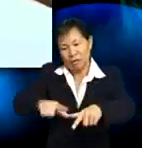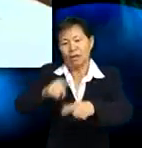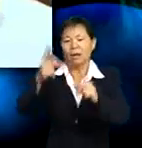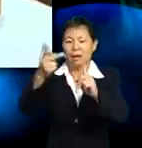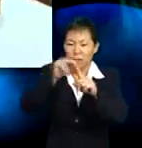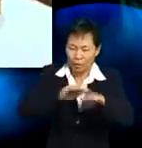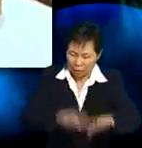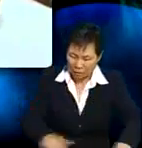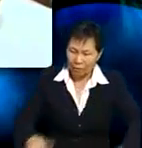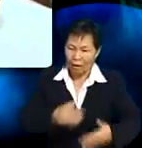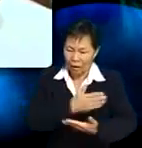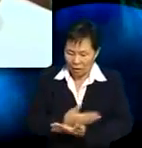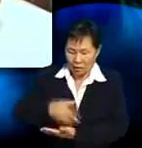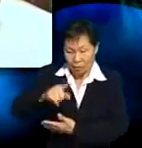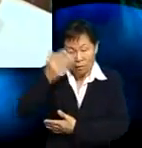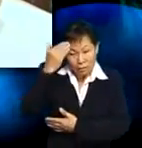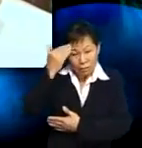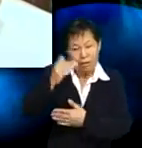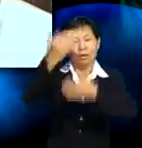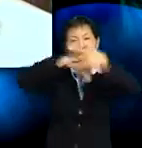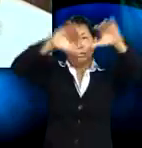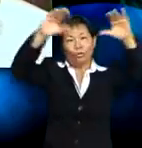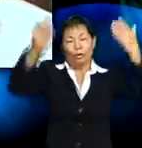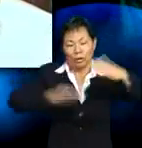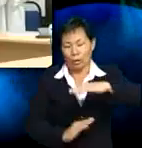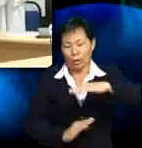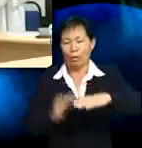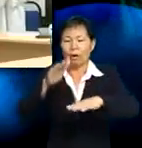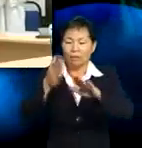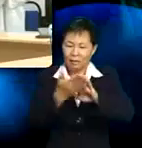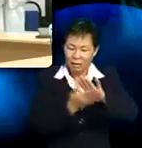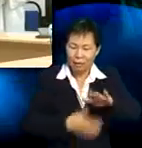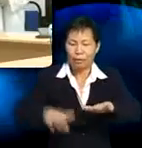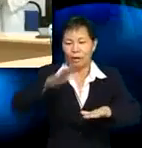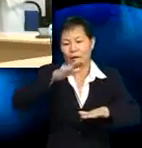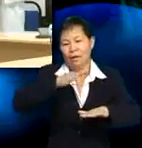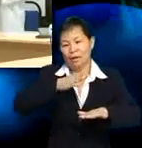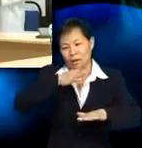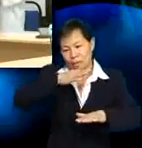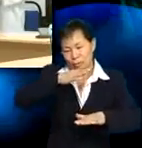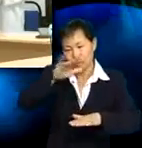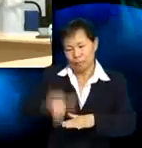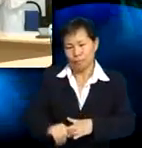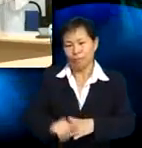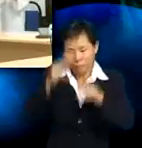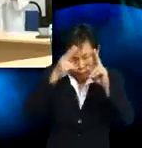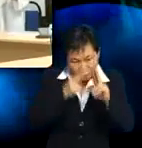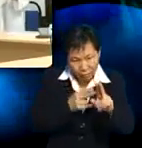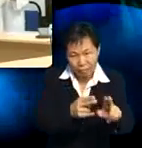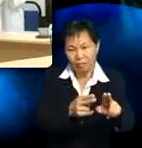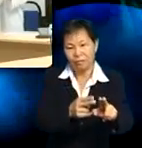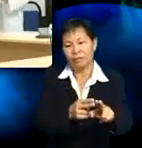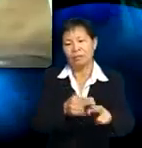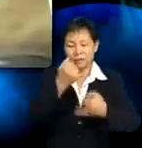anak-anak bersedar bahwa surga dibuat tapak kaki ibu ibu bapak merupakan insan yang wajib dizani ditaati dan